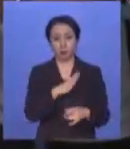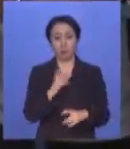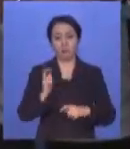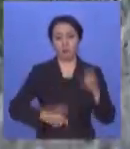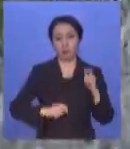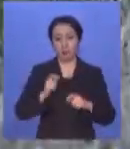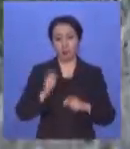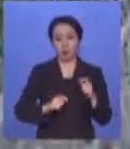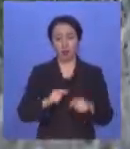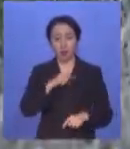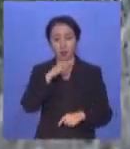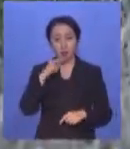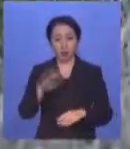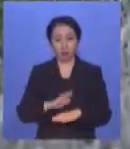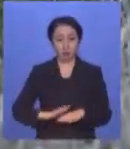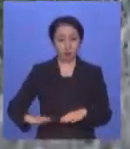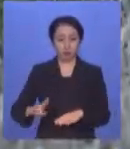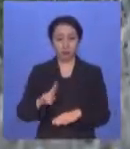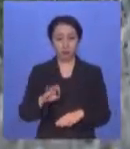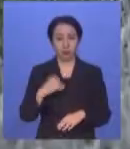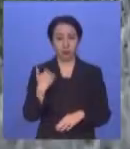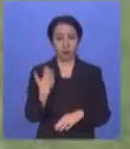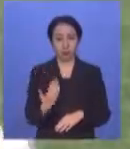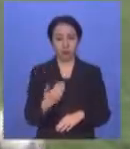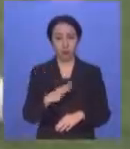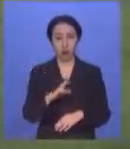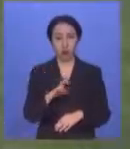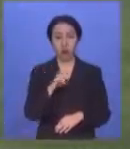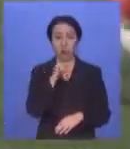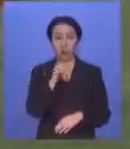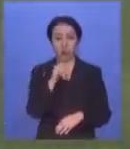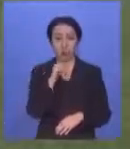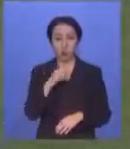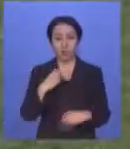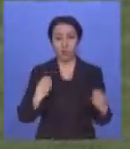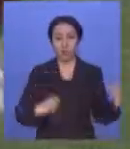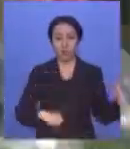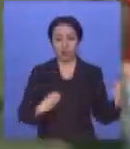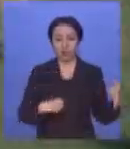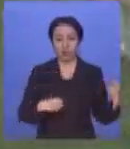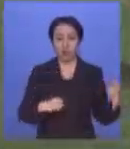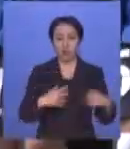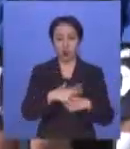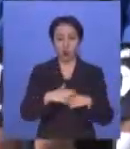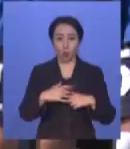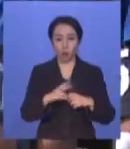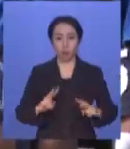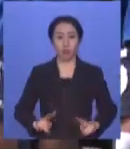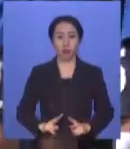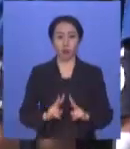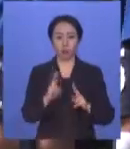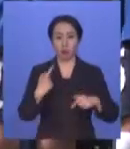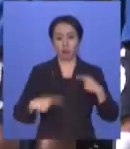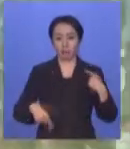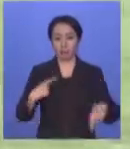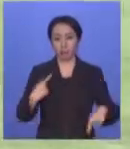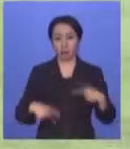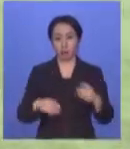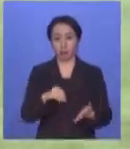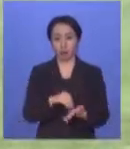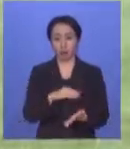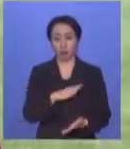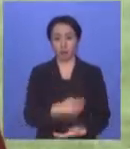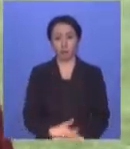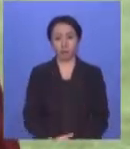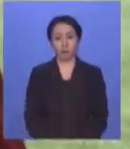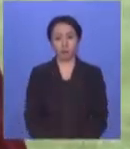Фестивальге Ресейден 10-нан астам құрама келген. Сондай-ақ Қостанай, Тараз, Астана, Көкшетау, Қарағанды және Петропавл қаласының футболшылары ойнайды.